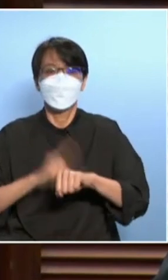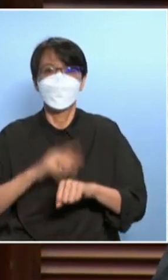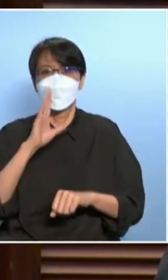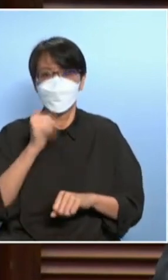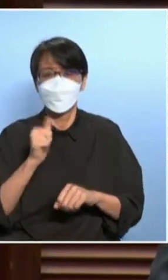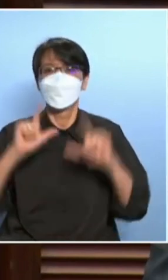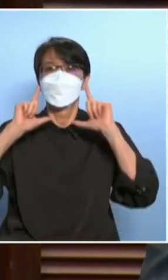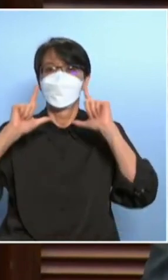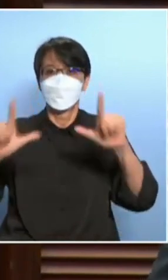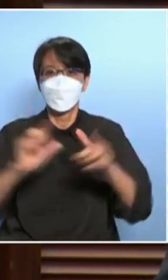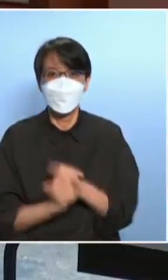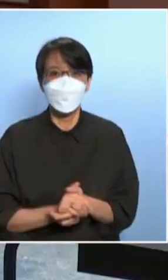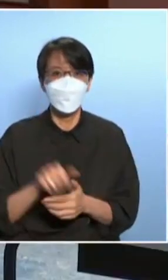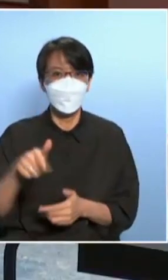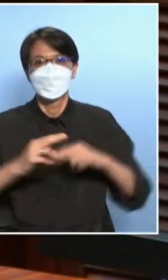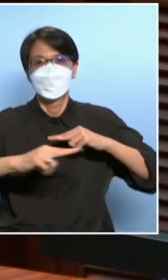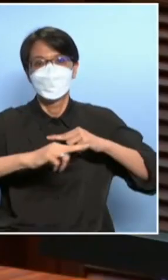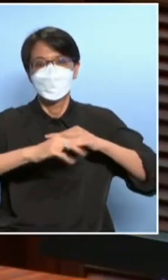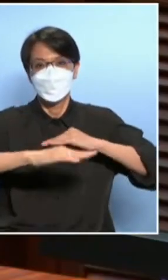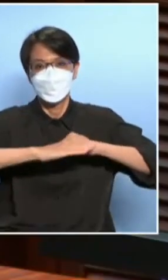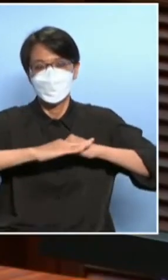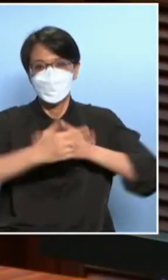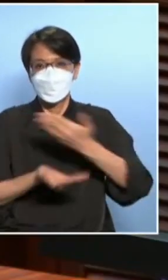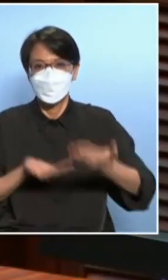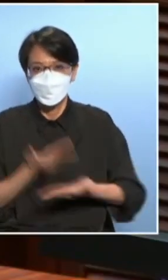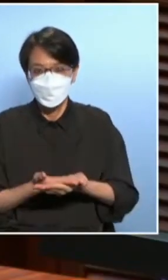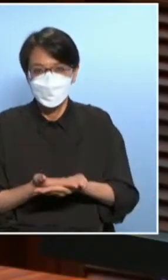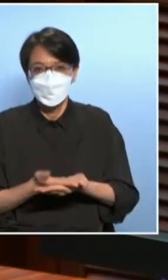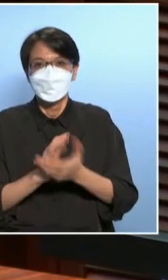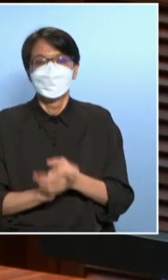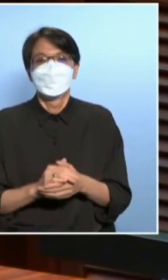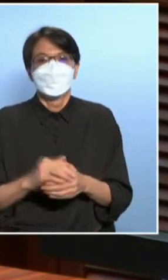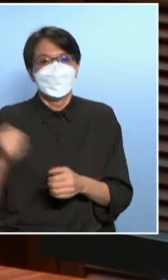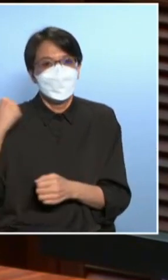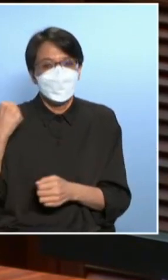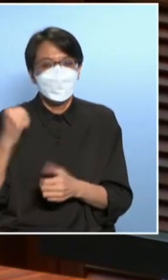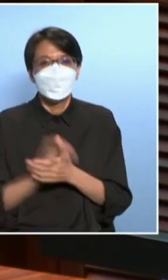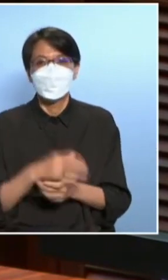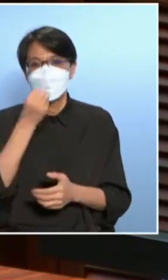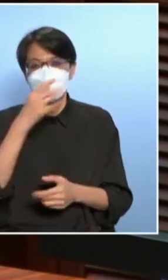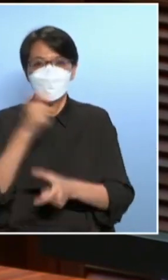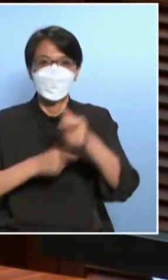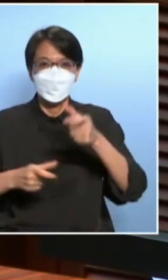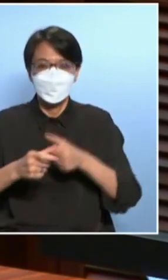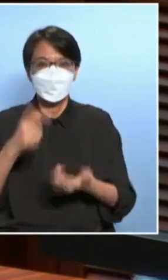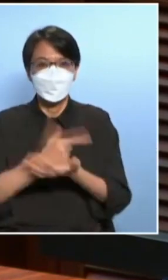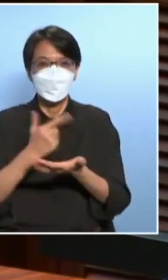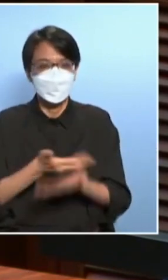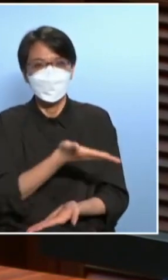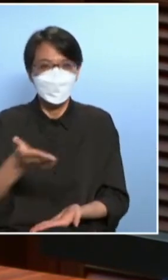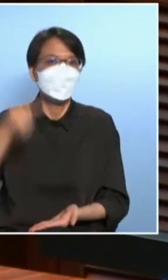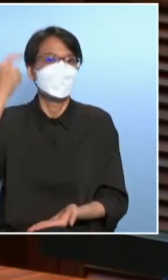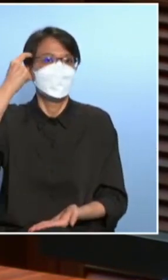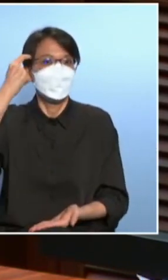宣布噶啦。 好啊，靠你智慧啊，局長啊，唔該。 咁啊，呢個通內關同外關對香港市民同經濟重要性咧，就大家都唔使講